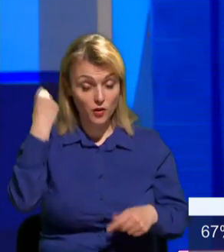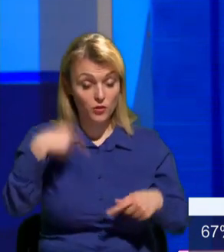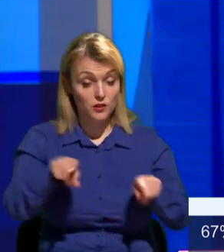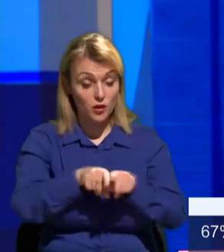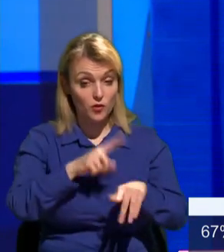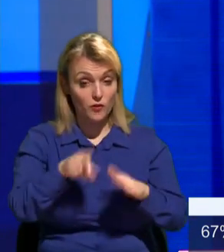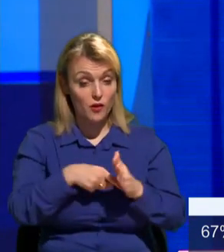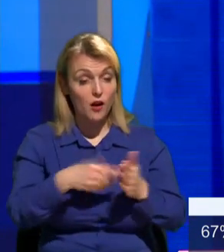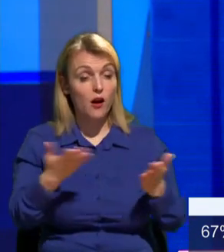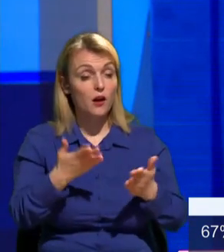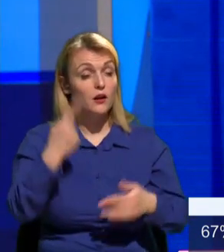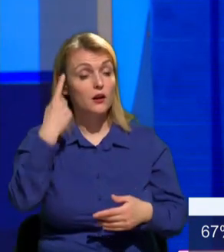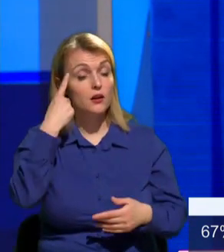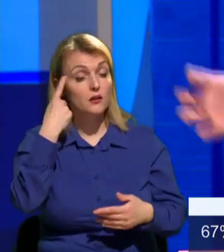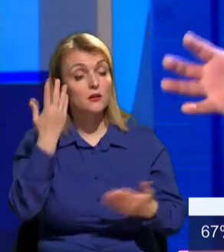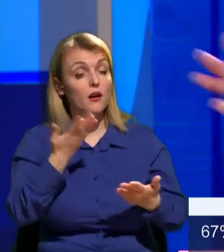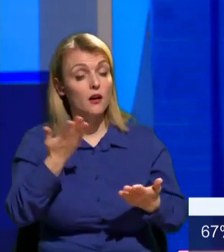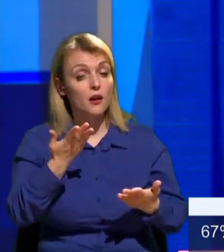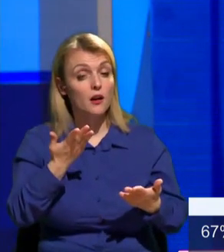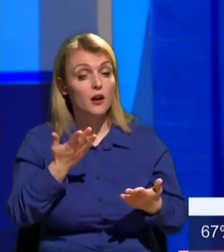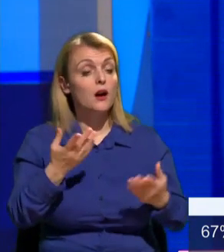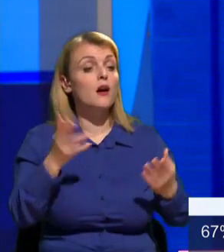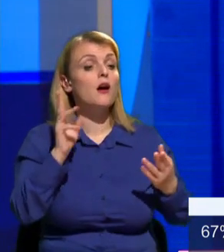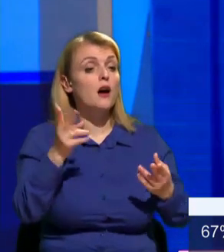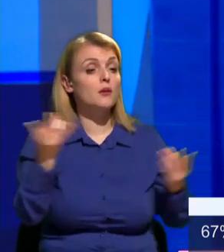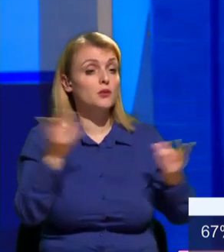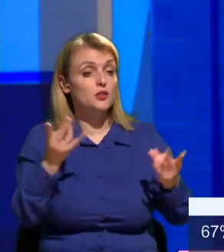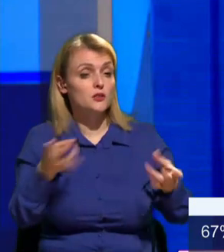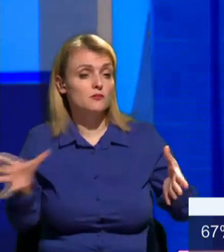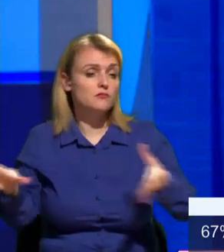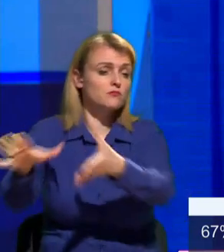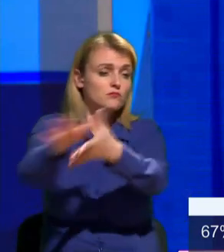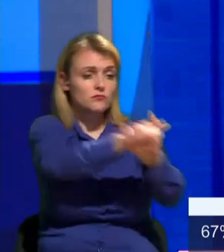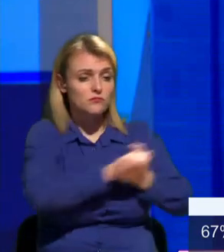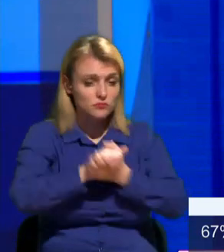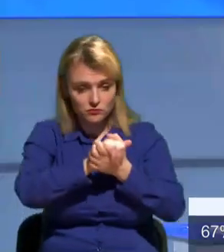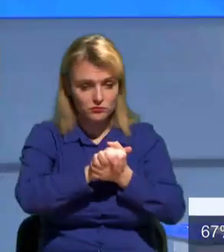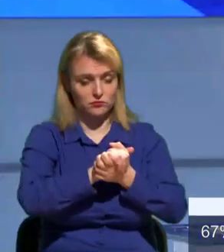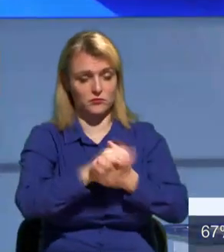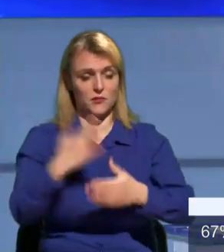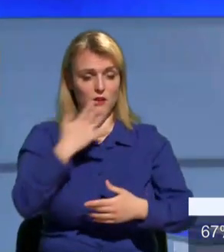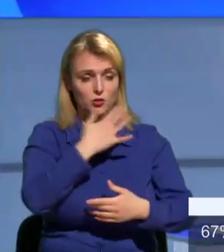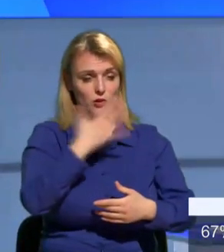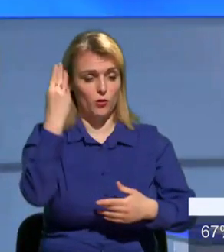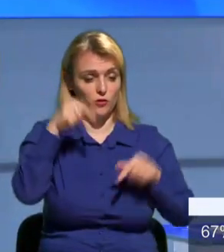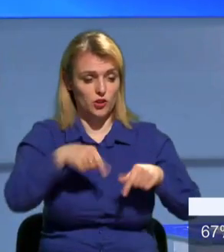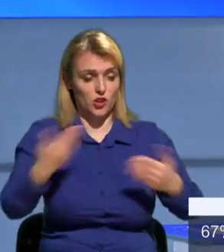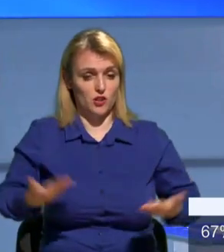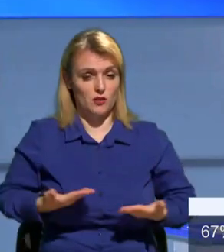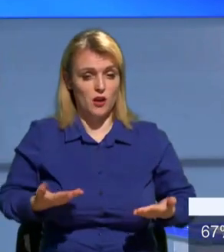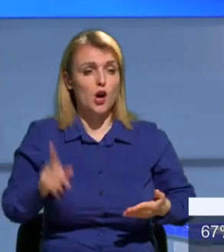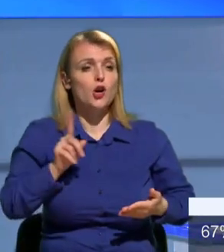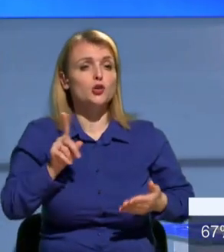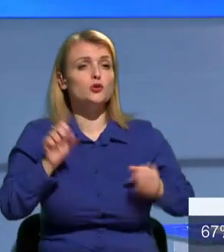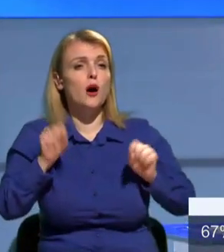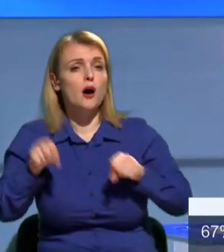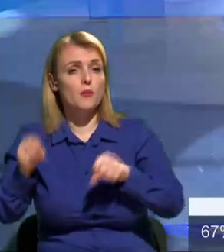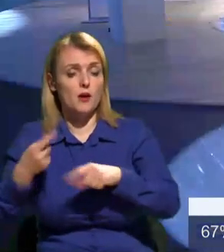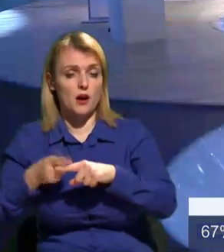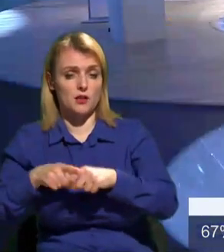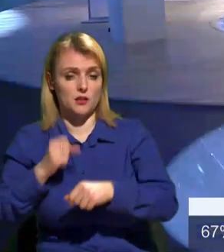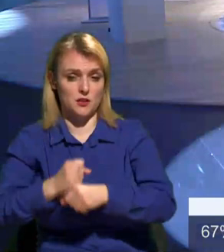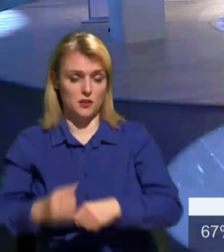Care credeți că sunt factorii care unesc societatea multietnică moldovenească? Ce modalități de consolidare